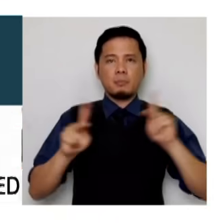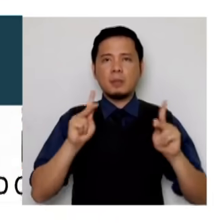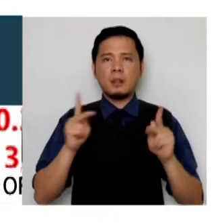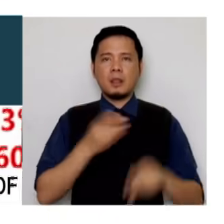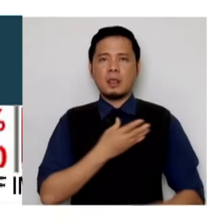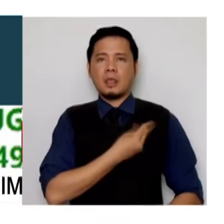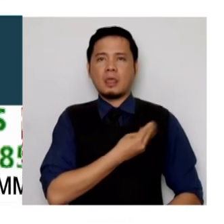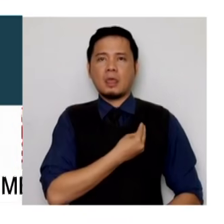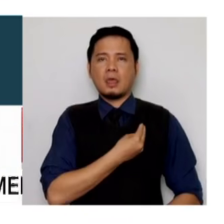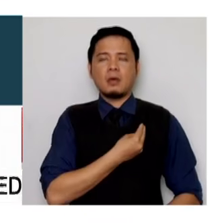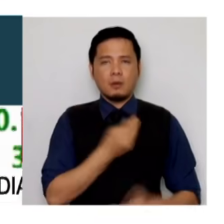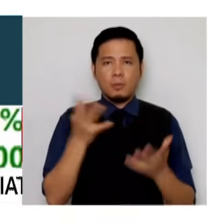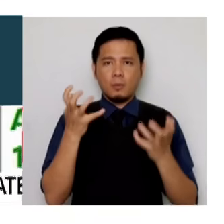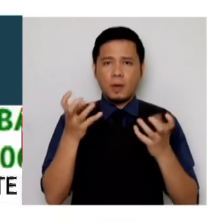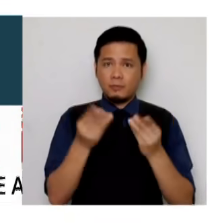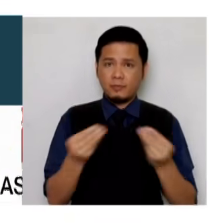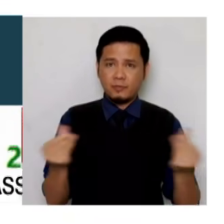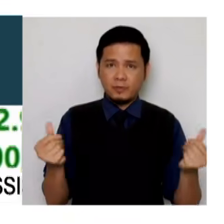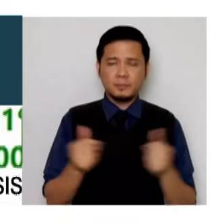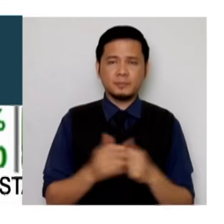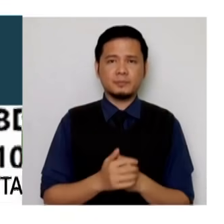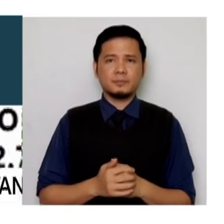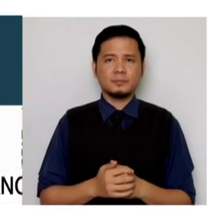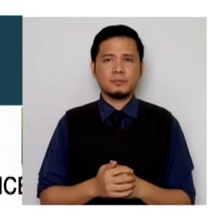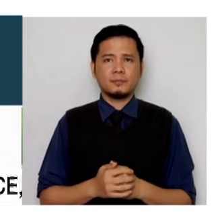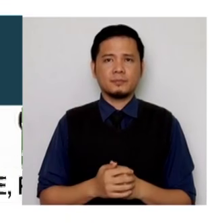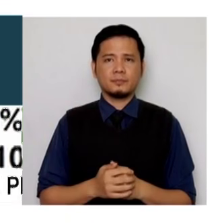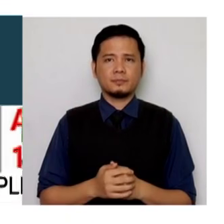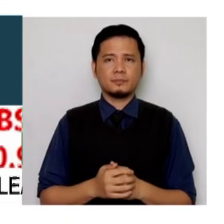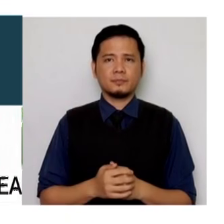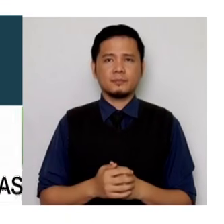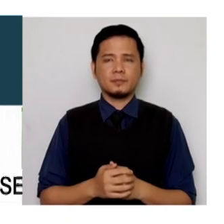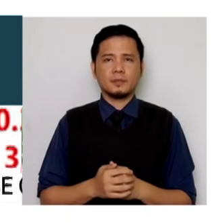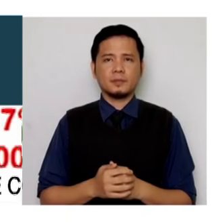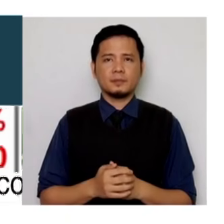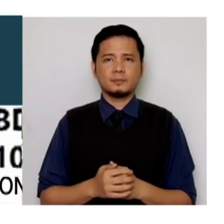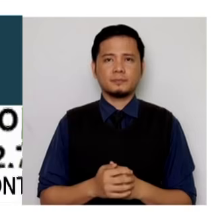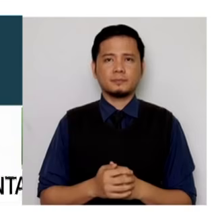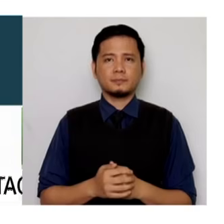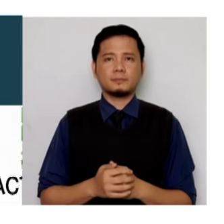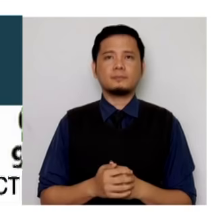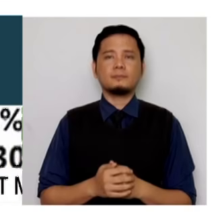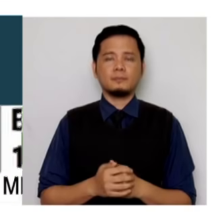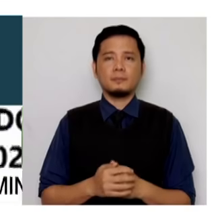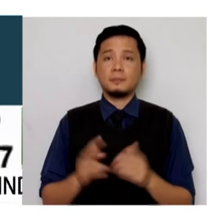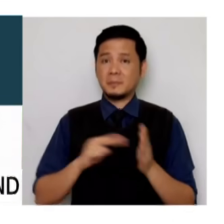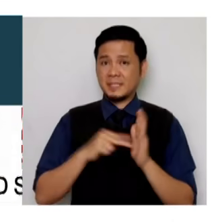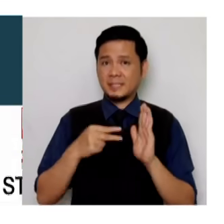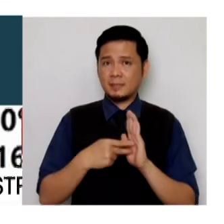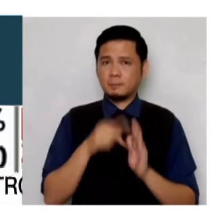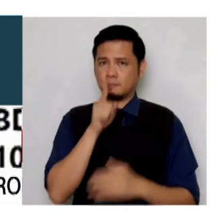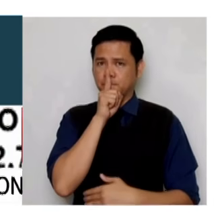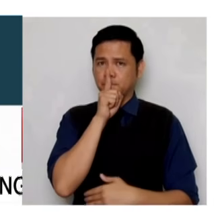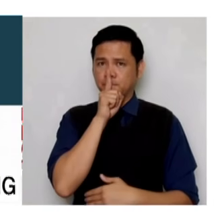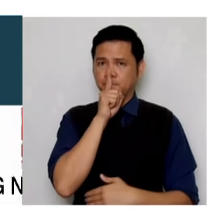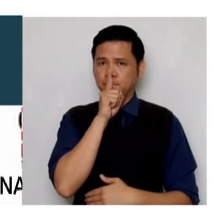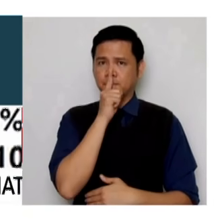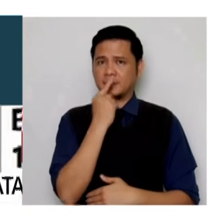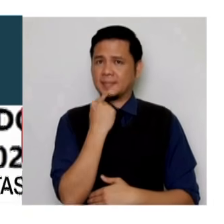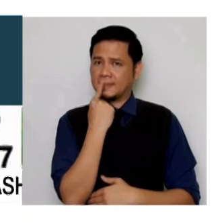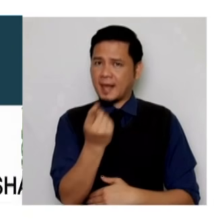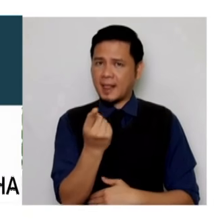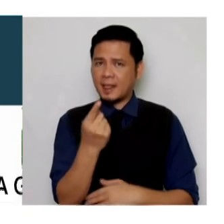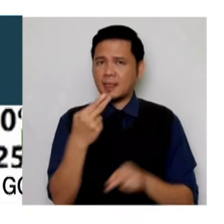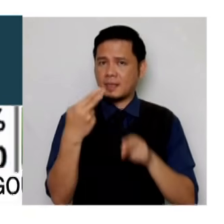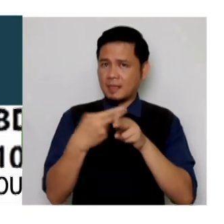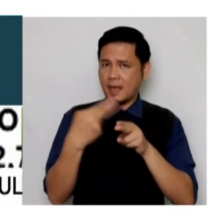correct. Go ahead. So pagka hindi mo sinabi sa kanila kung anong ibabakuna sa